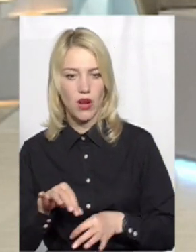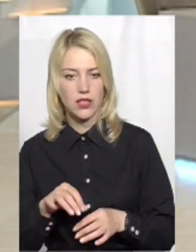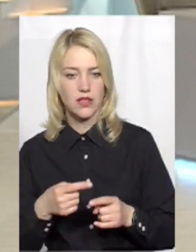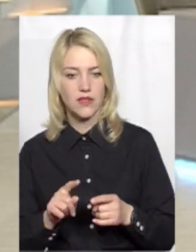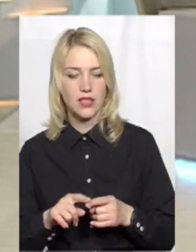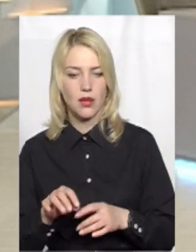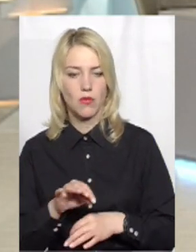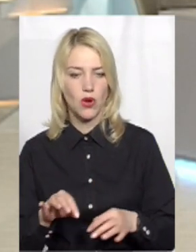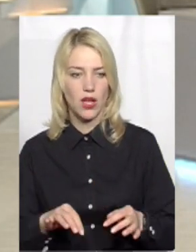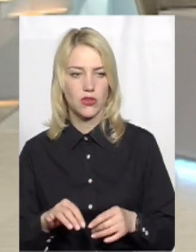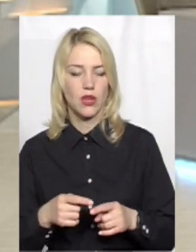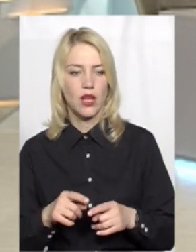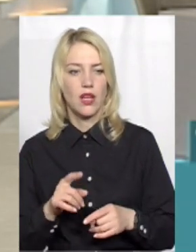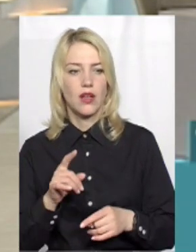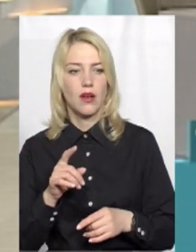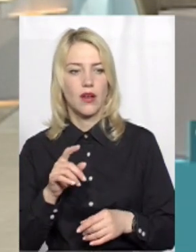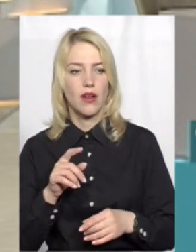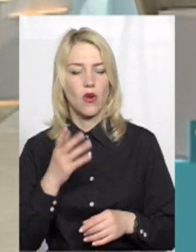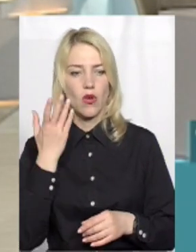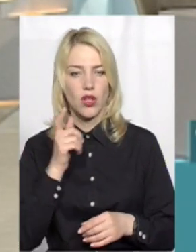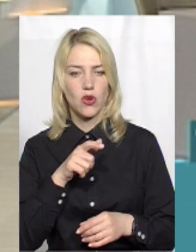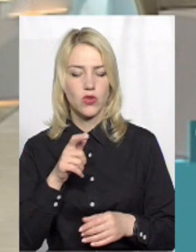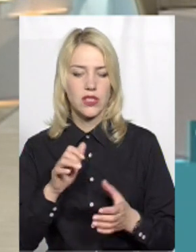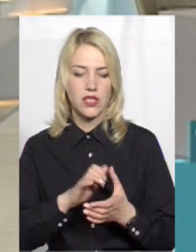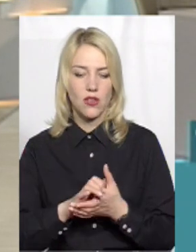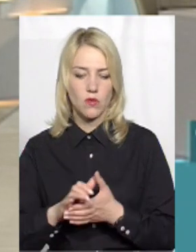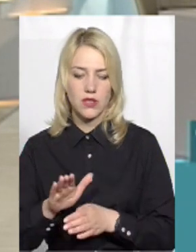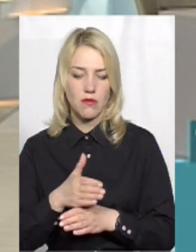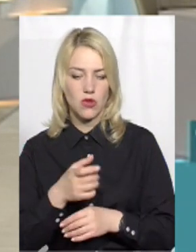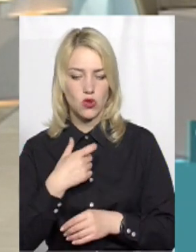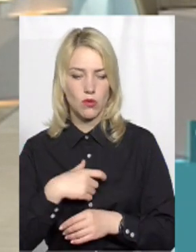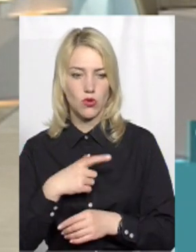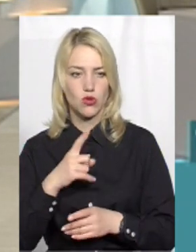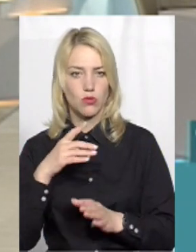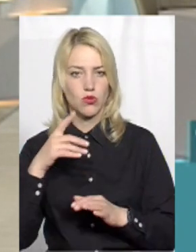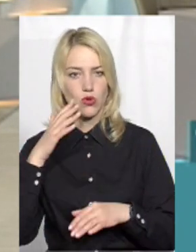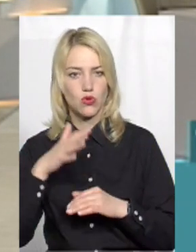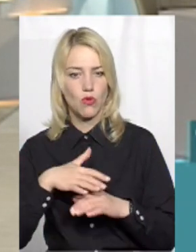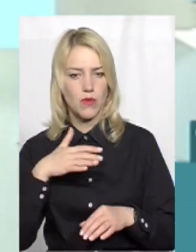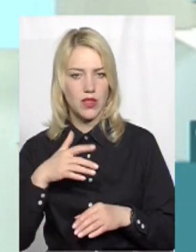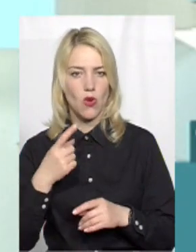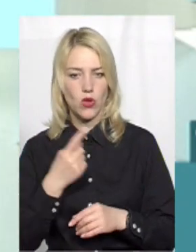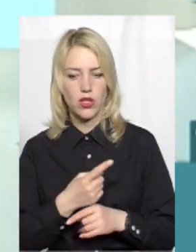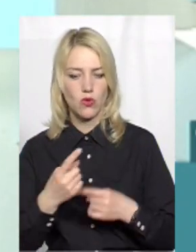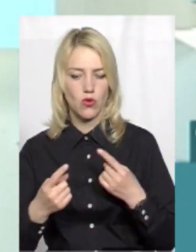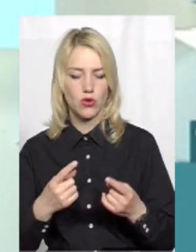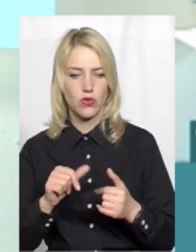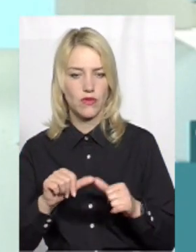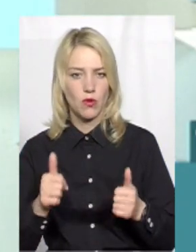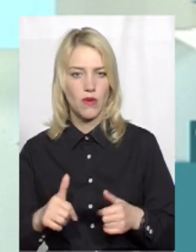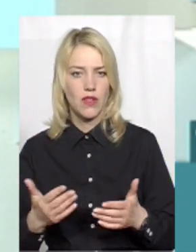проєкти по нетворкінгу, тобто, коли люди між собою знайомляться для того, щоб зрозуміти одне одного і сформувати якусь